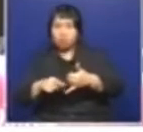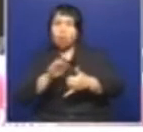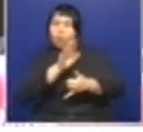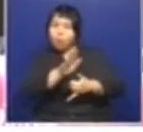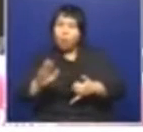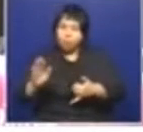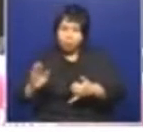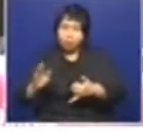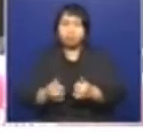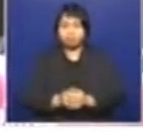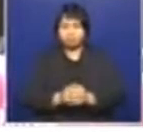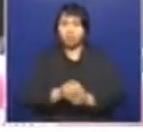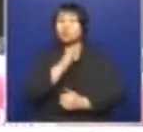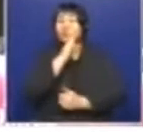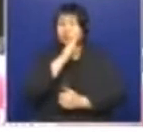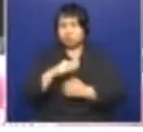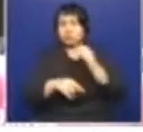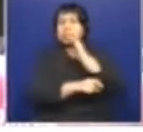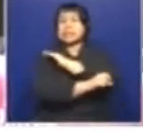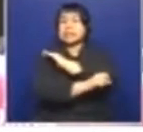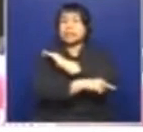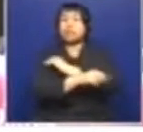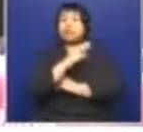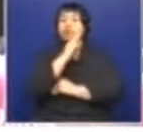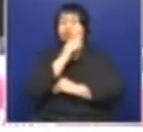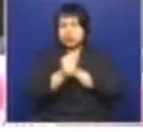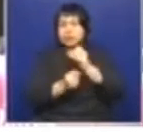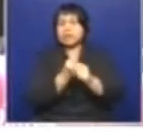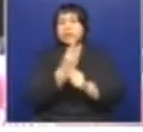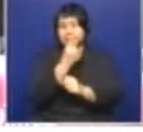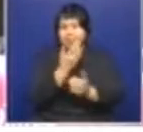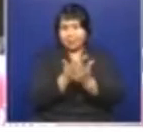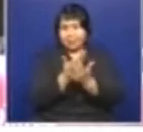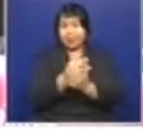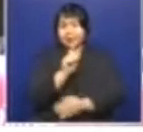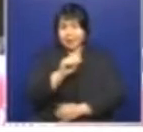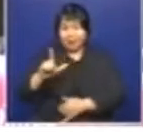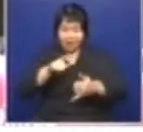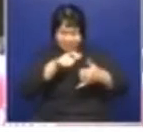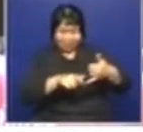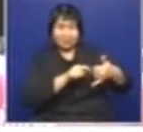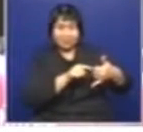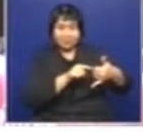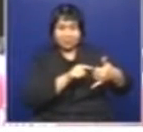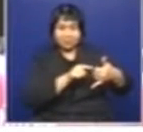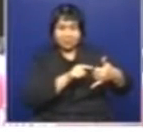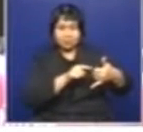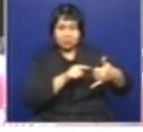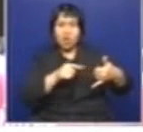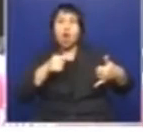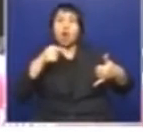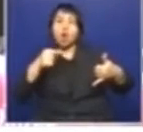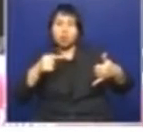าสิงคโปร์ปีหนึ่งสมมตินะปี1ล้านบาทต่อหัวเขาลดลงครึ่งหนึ่งเขาก็เหลือ